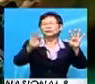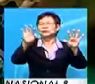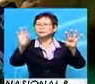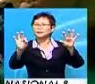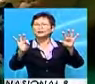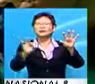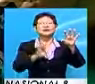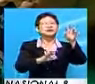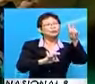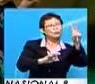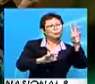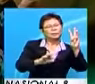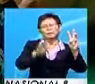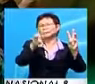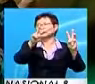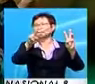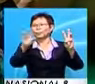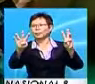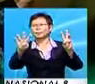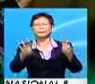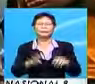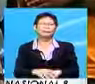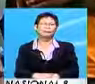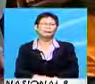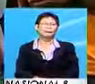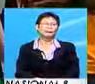25-9 dan 26-24.